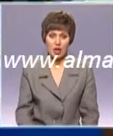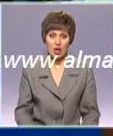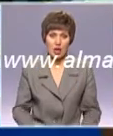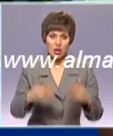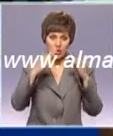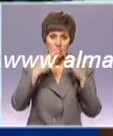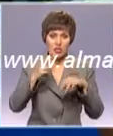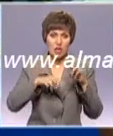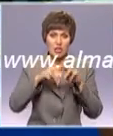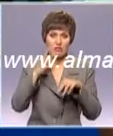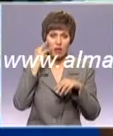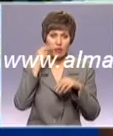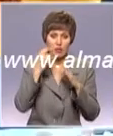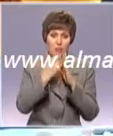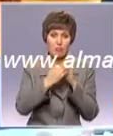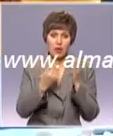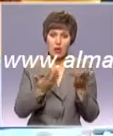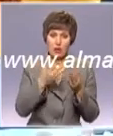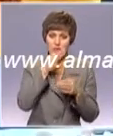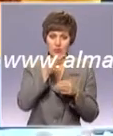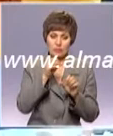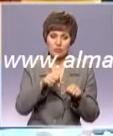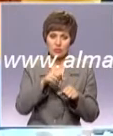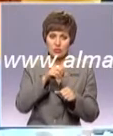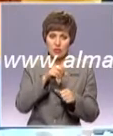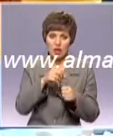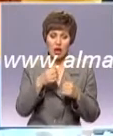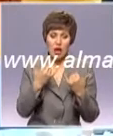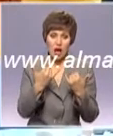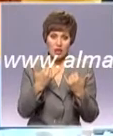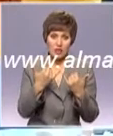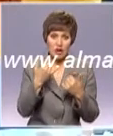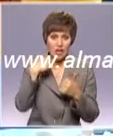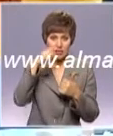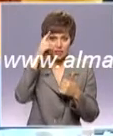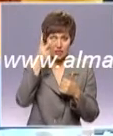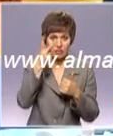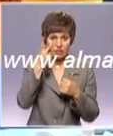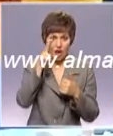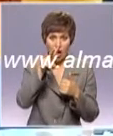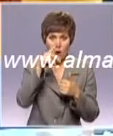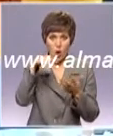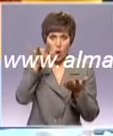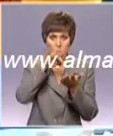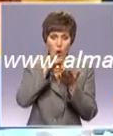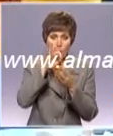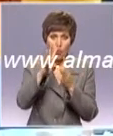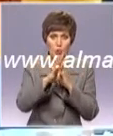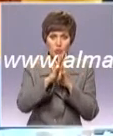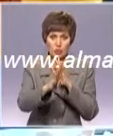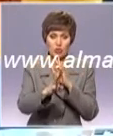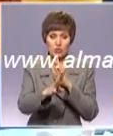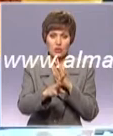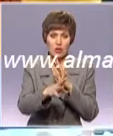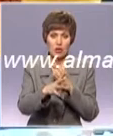Алматы? Ну, Алматы, я сразу скажу, сегодня в Казахстане два города, которые сегодня по очередности,